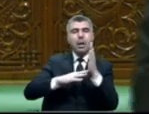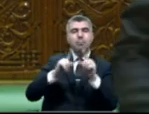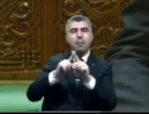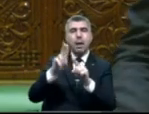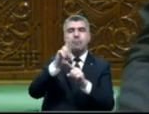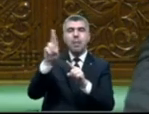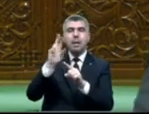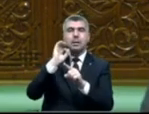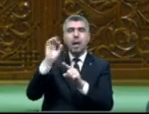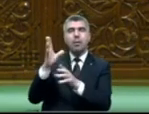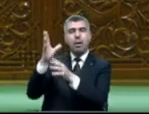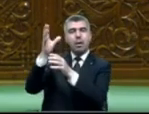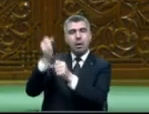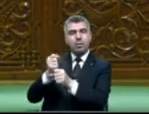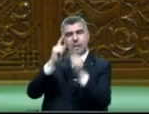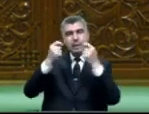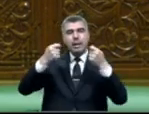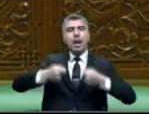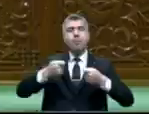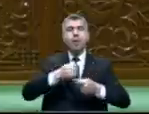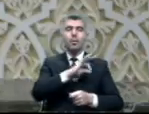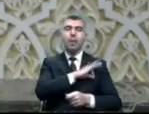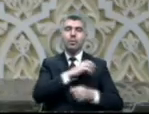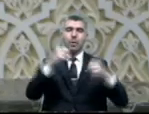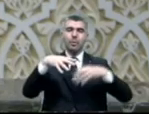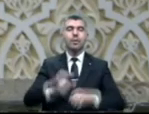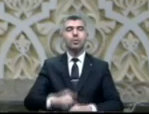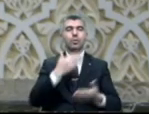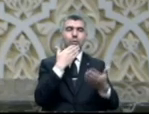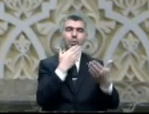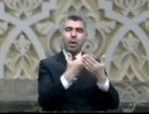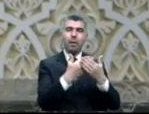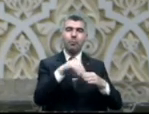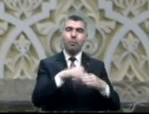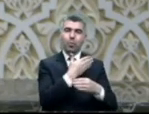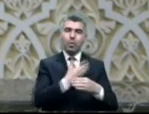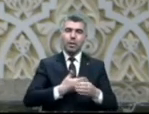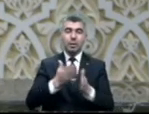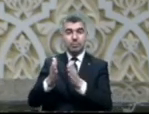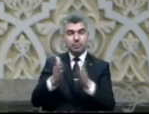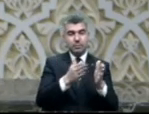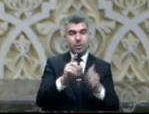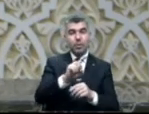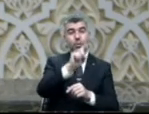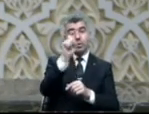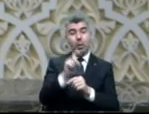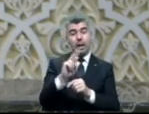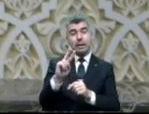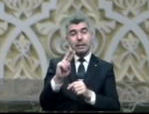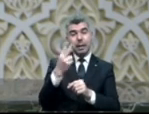للتوجيهات الملكية السامية. والسلام عليكم ورحمة الله. شكرا السيد المستشار المحترم. نمر الآن إلى السؤال الثاني،